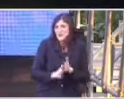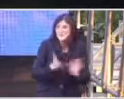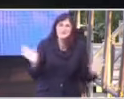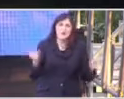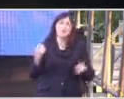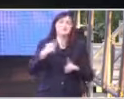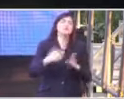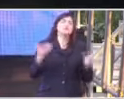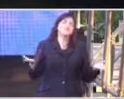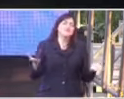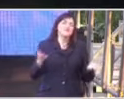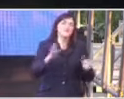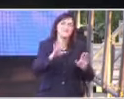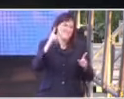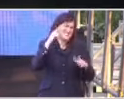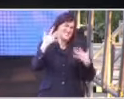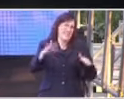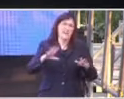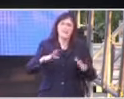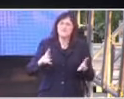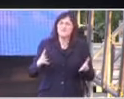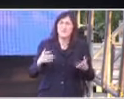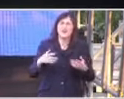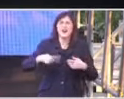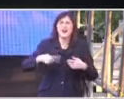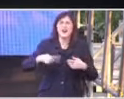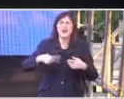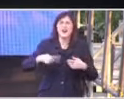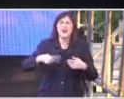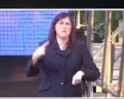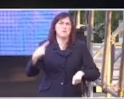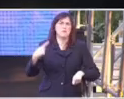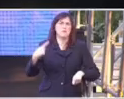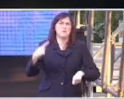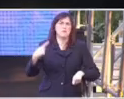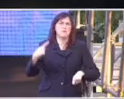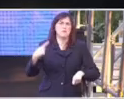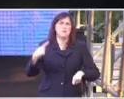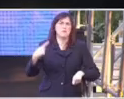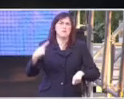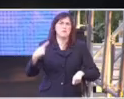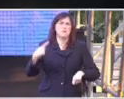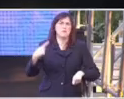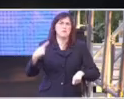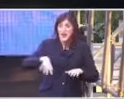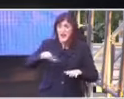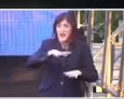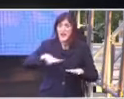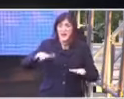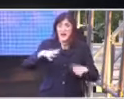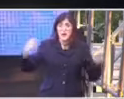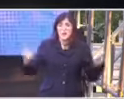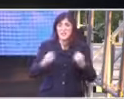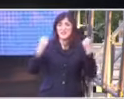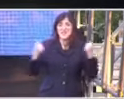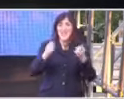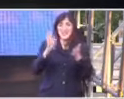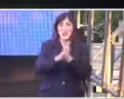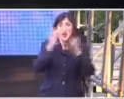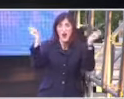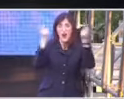posso dire Tanto ormai hanno perso la scommessa Carlo Quindi ormai possiamo dirlo è stata sul luogo di questa manifestazione perché nelle nostre discussioni